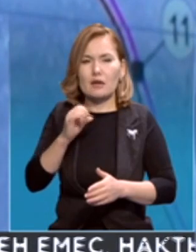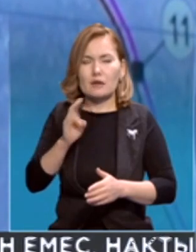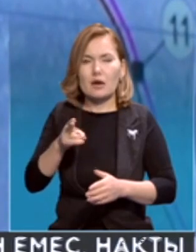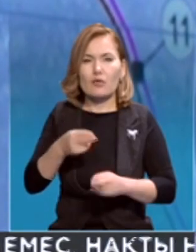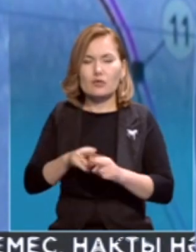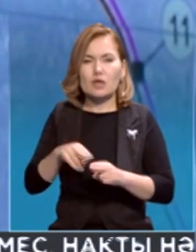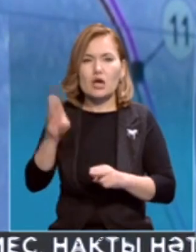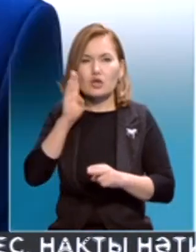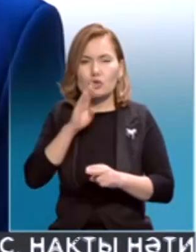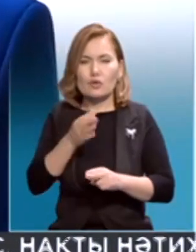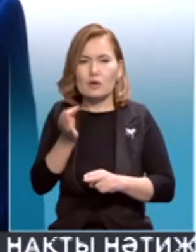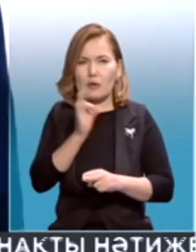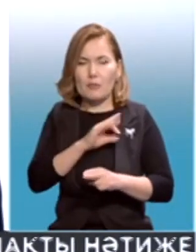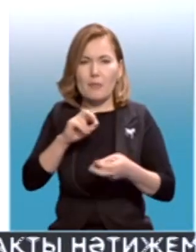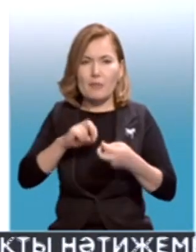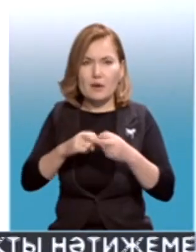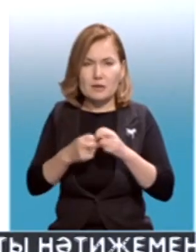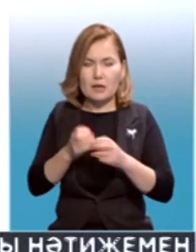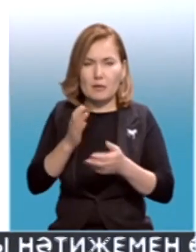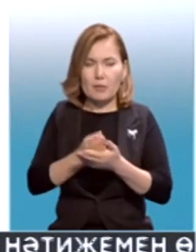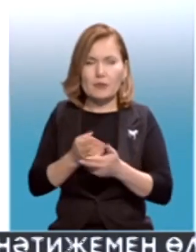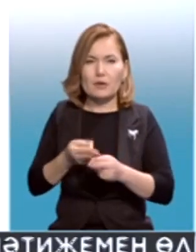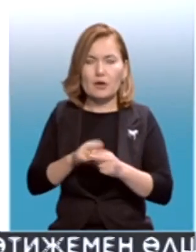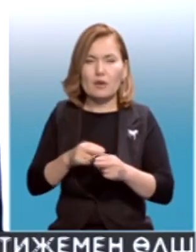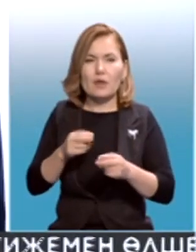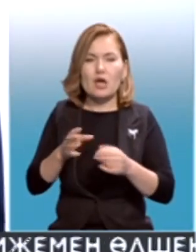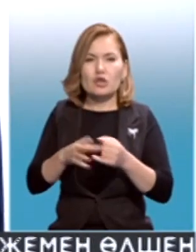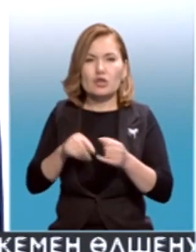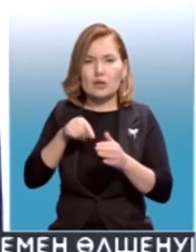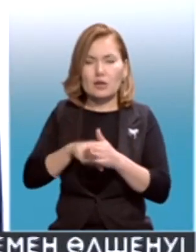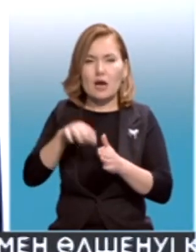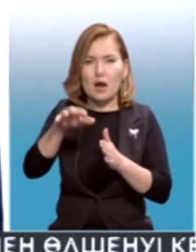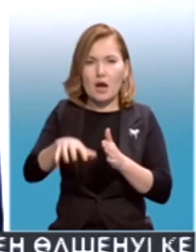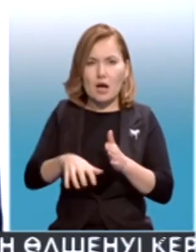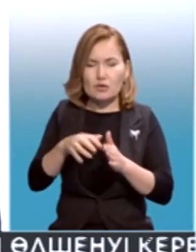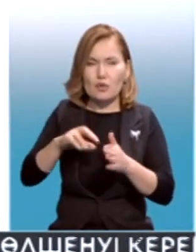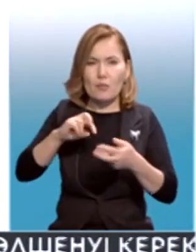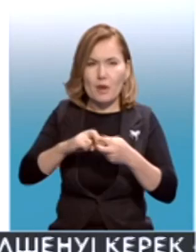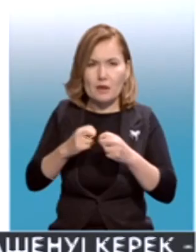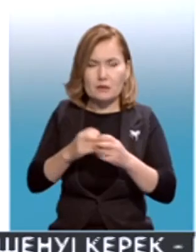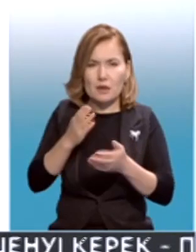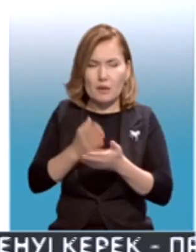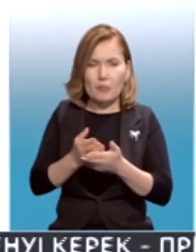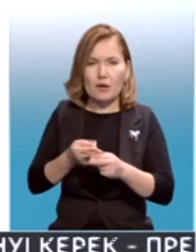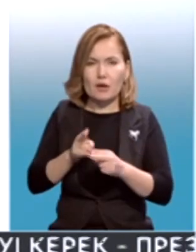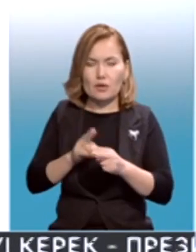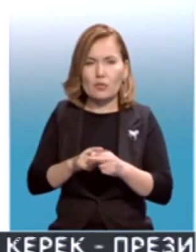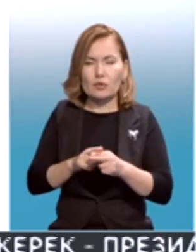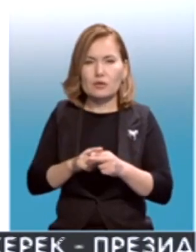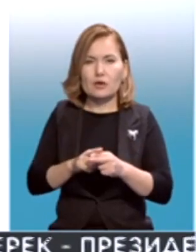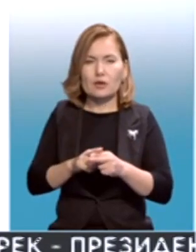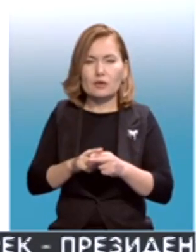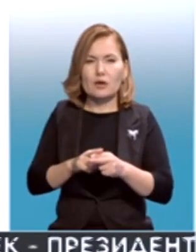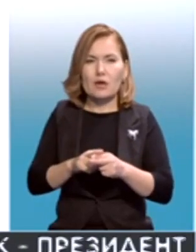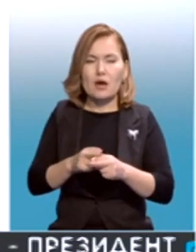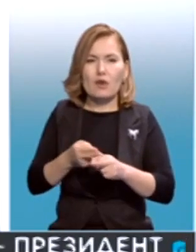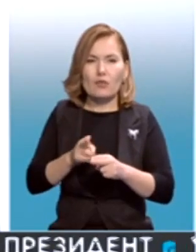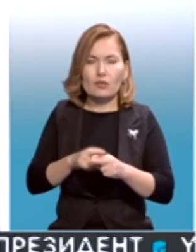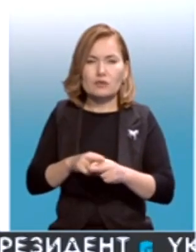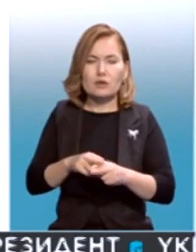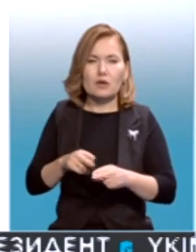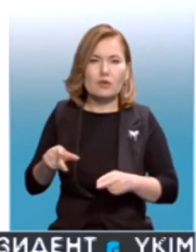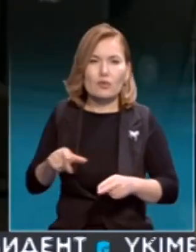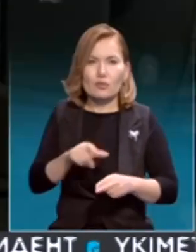мәселесі. Бұл да өзі бұны қазу мәселесі келешекте бұл құммен жүргеннен кейін ертең ол көміліп қалатын мәселесі